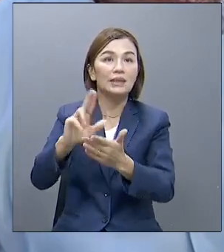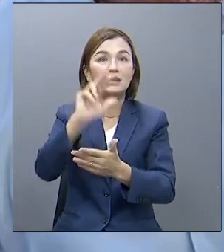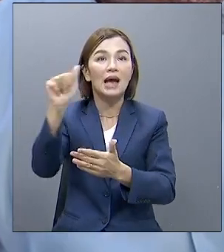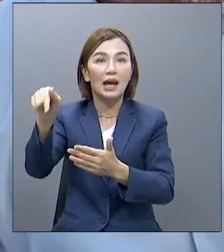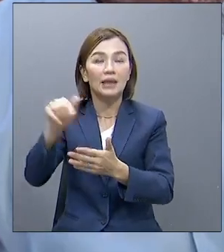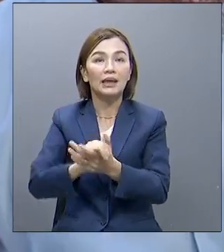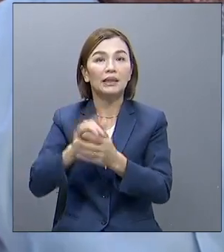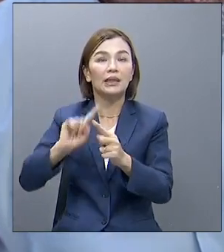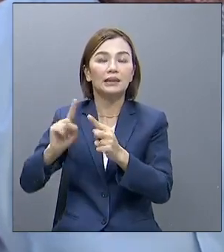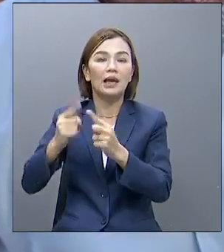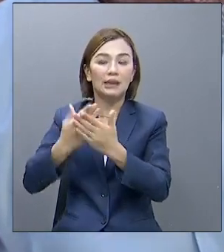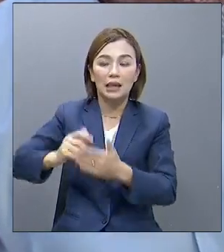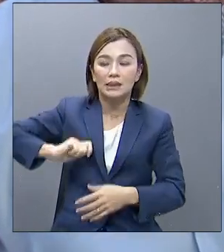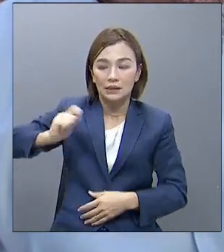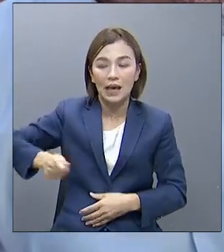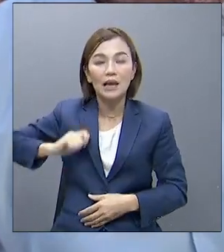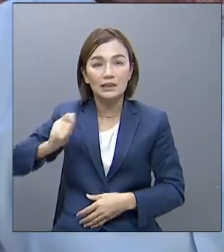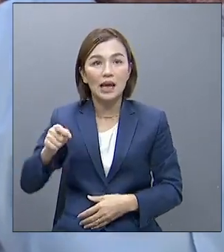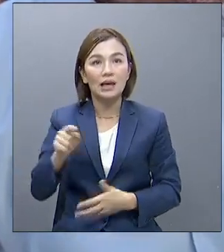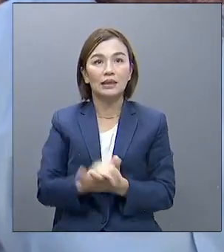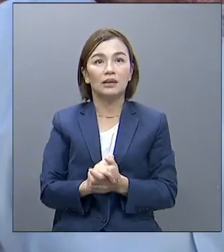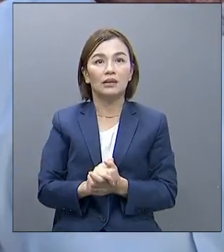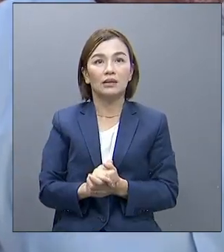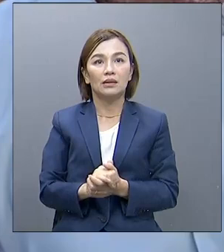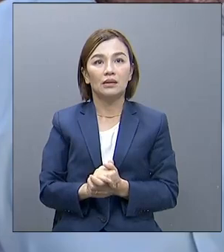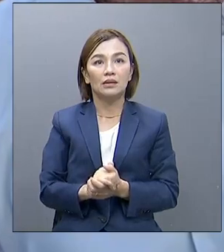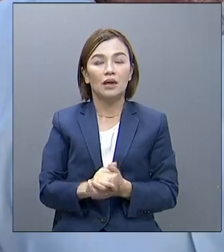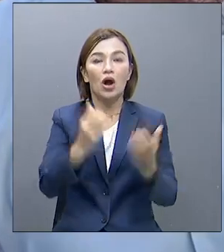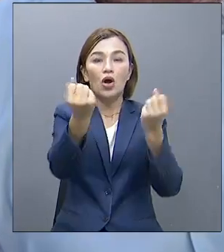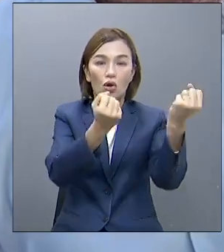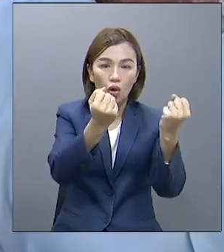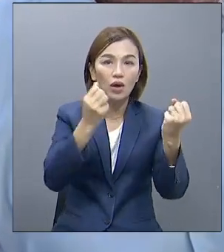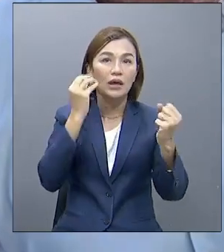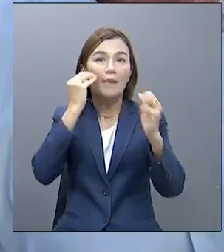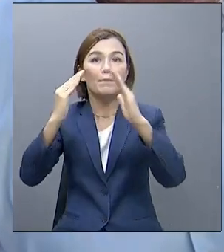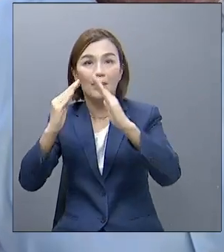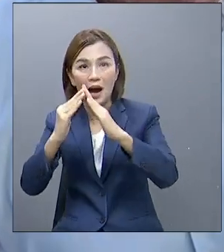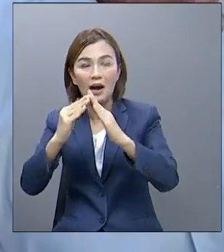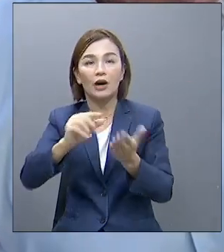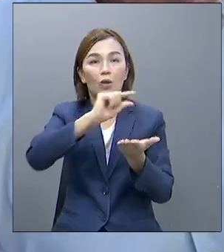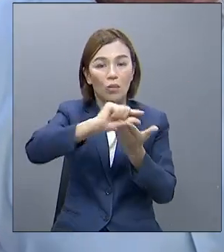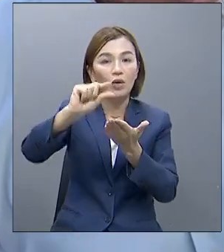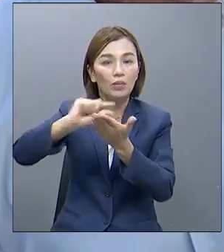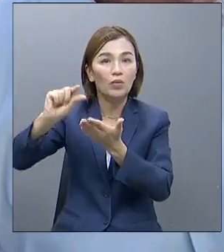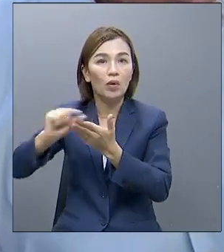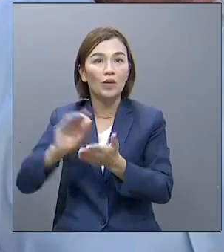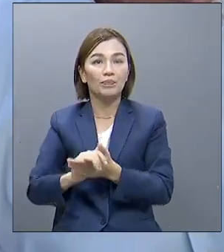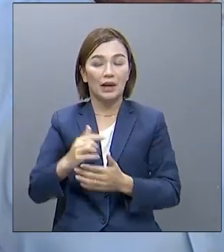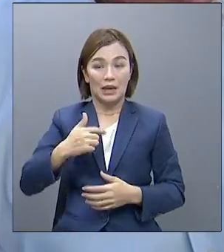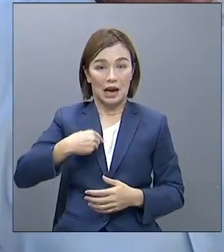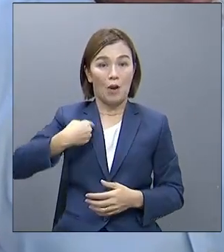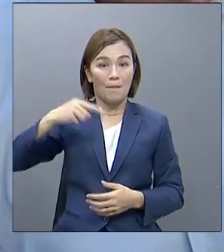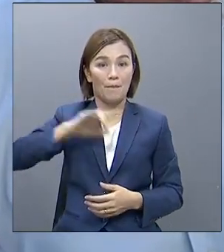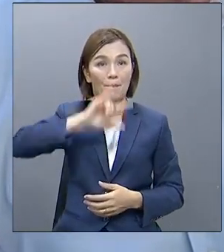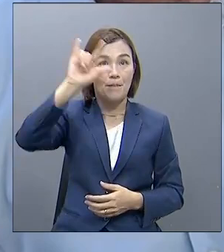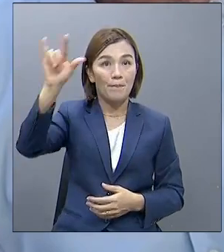าก็มีการใช้จ่ายกันเราก็มีอะไรที่เราต้องใช้จ่ายงวดรถบ้างงวดบ้านบ้างอะไรแบบนี้ครับเพราะว่าตอนที่แรกเราไปเราก็